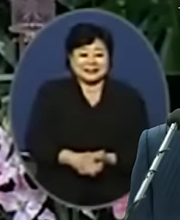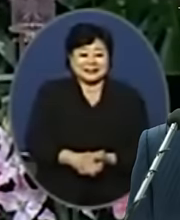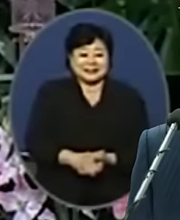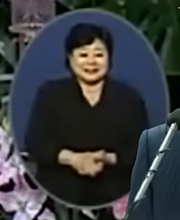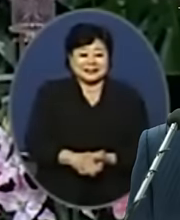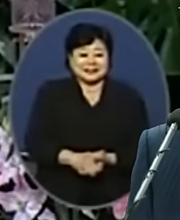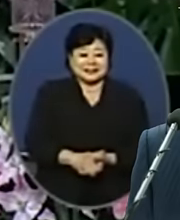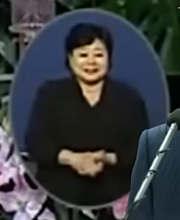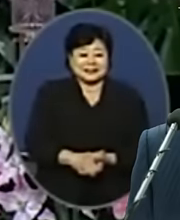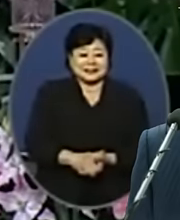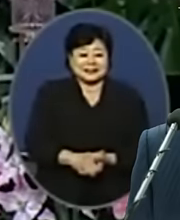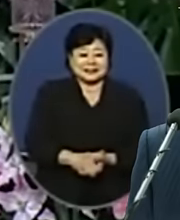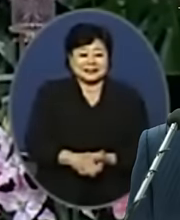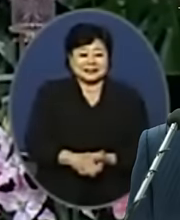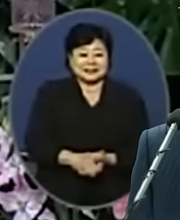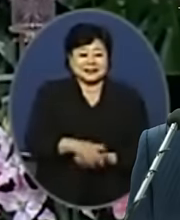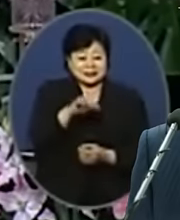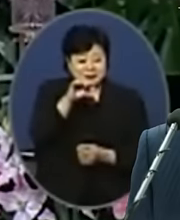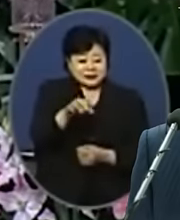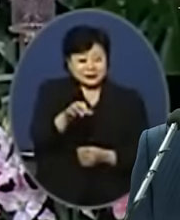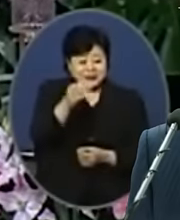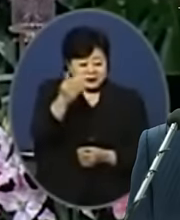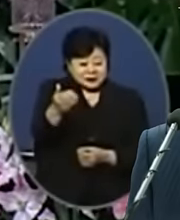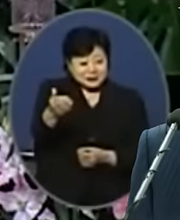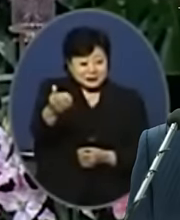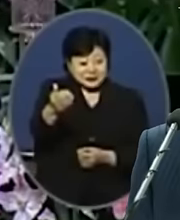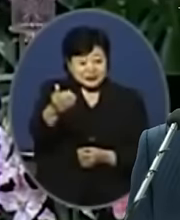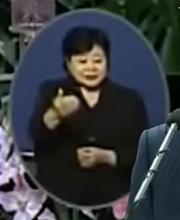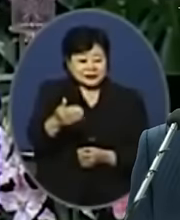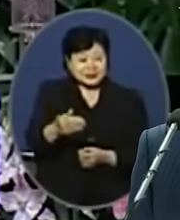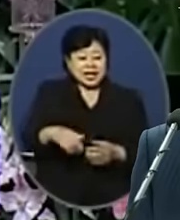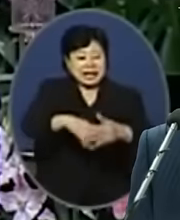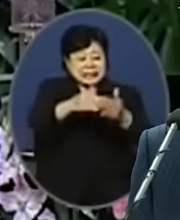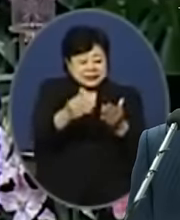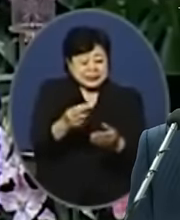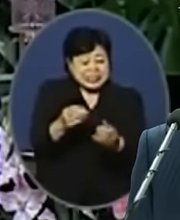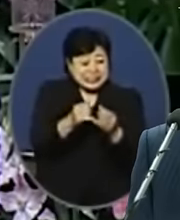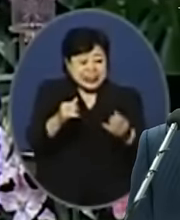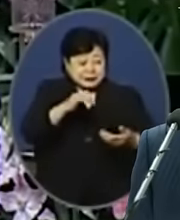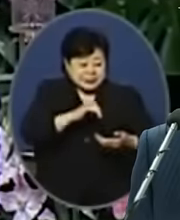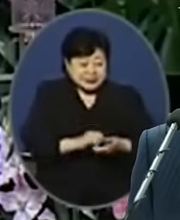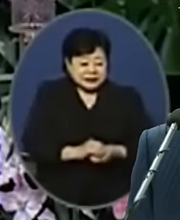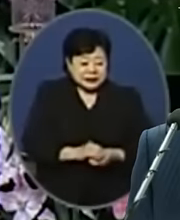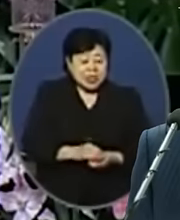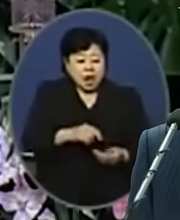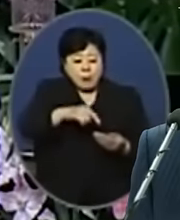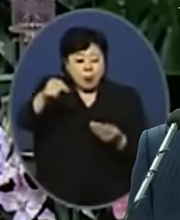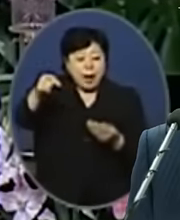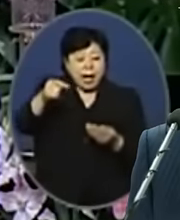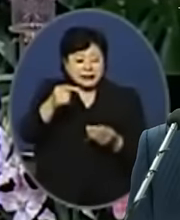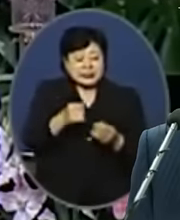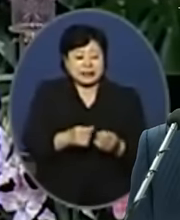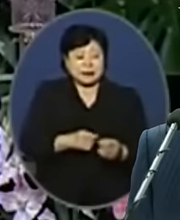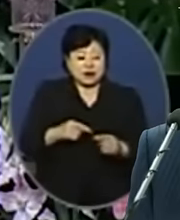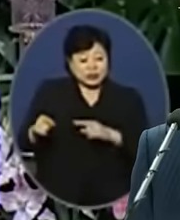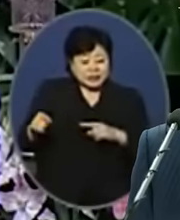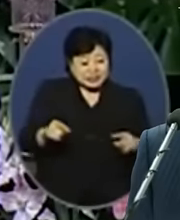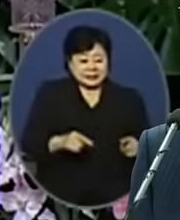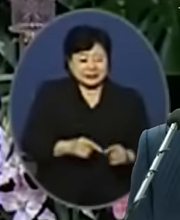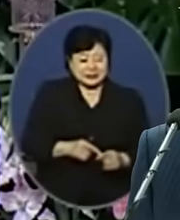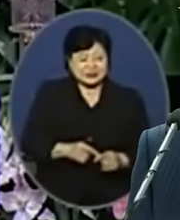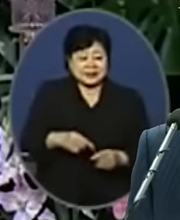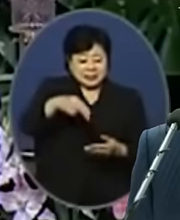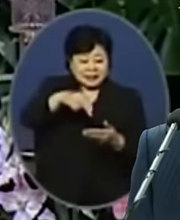명령하고 있습니다. 여기에 너희는 각 지파에 세 사람씩 선정하라. 내가 그들을 보내리니